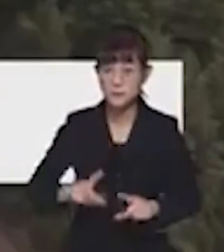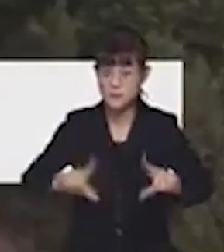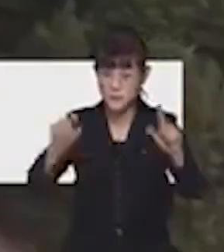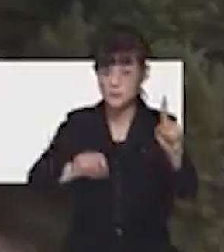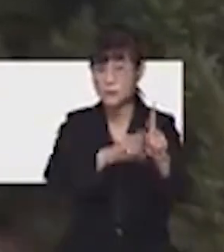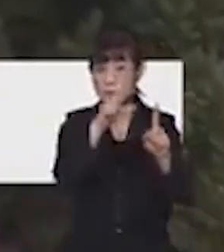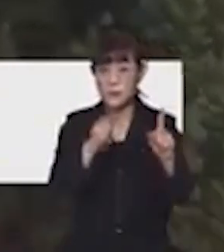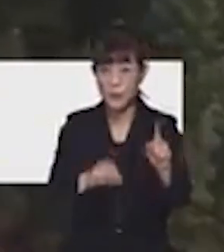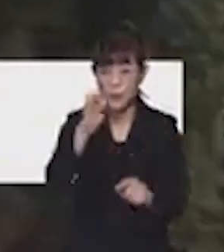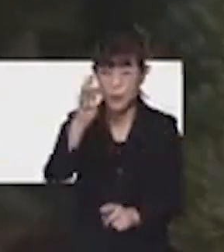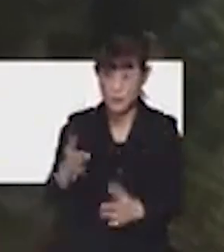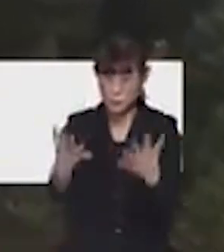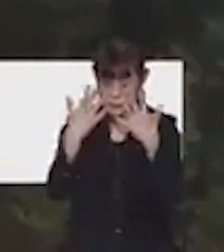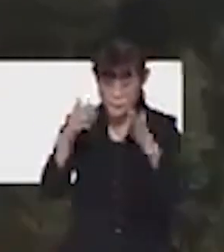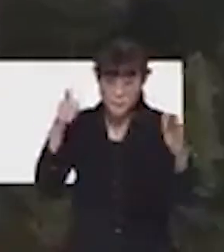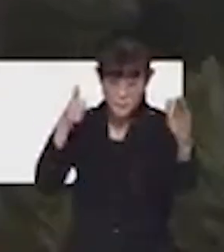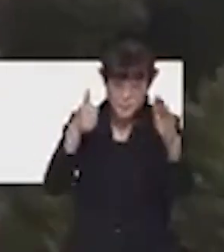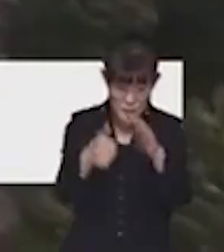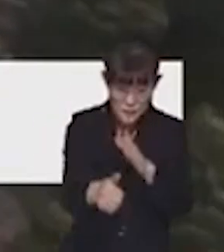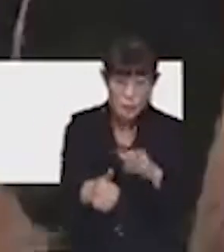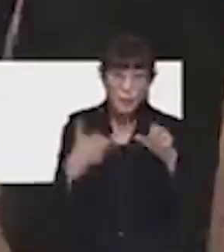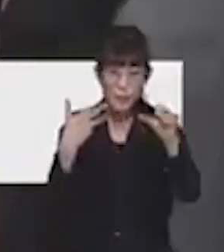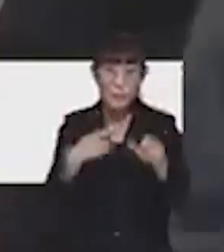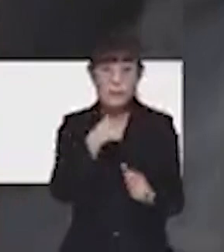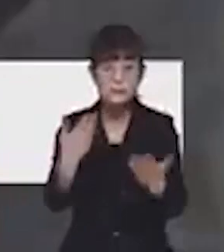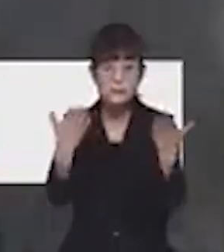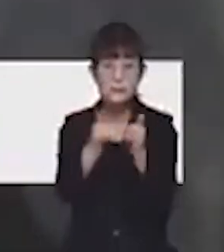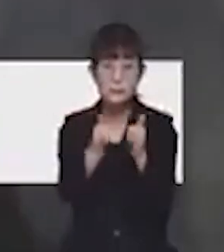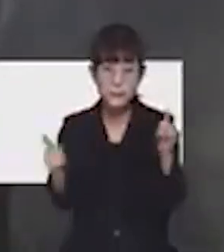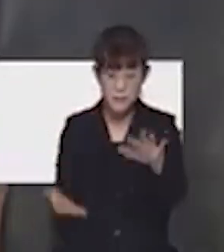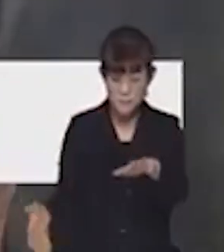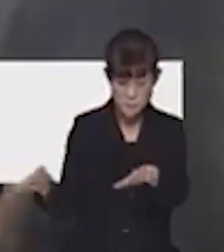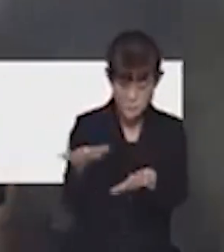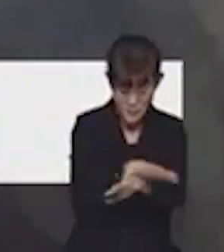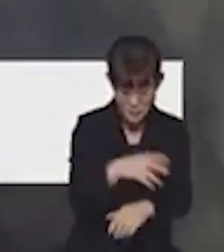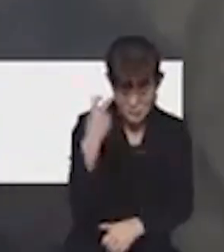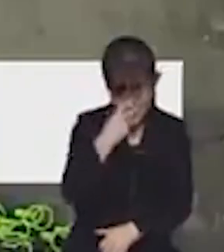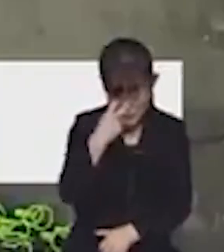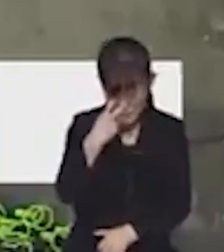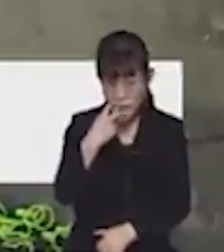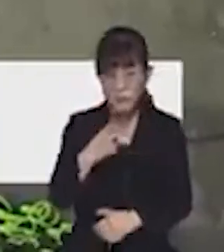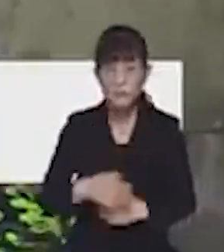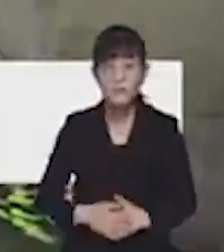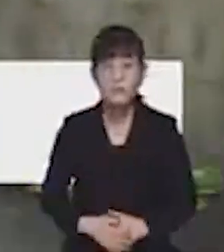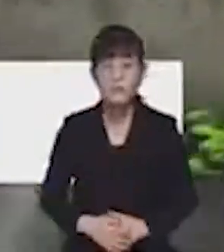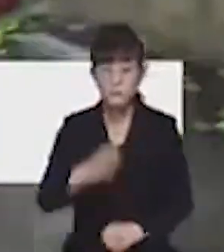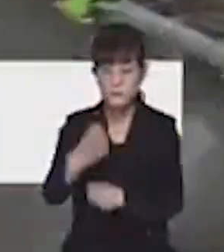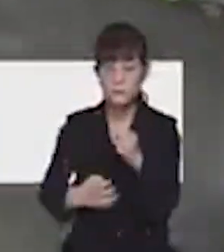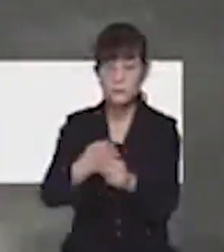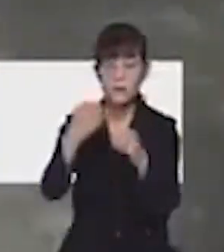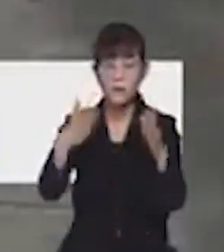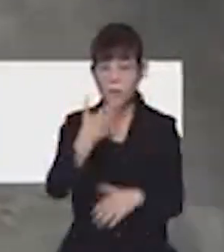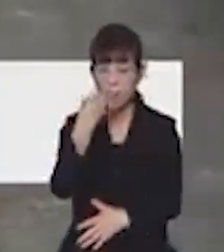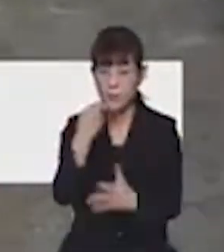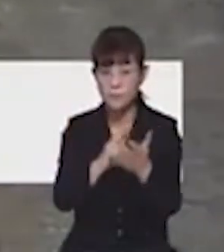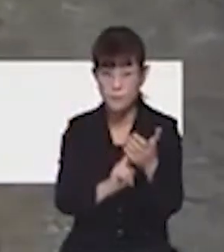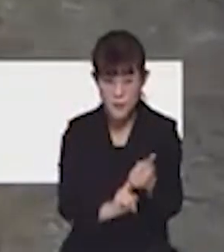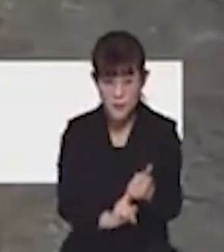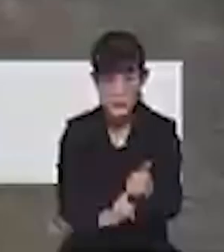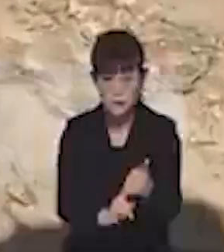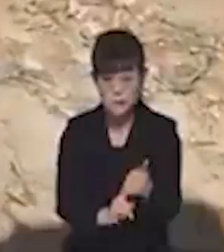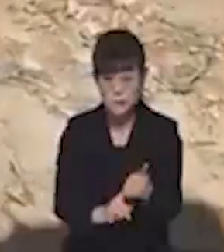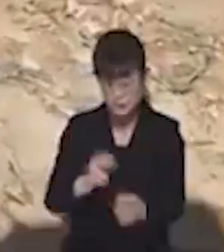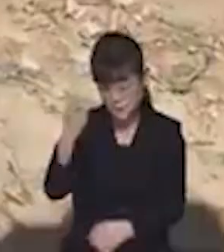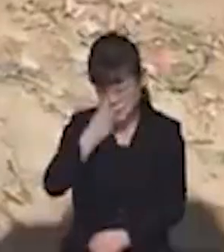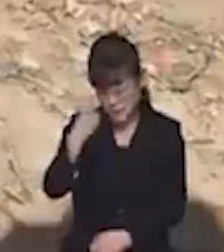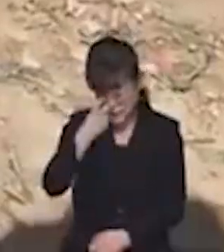1월 광주교도소를 방문해 5.18 희생자 안매장 추정 장소를 살펴보는 등 40여 년간 은폐됐던 진상을 찾기